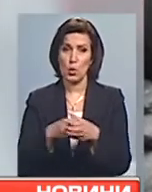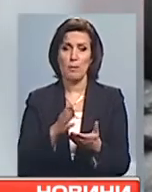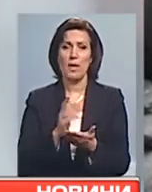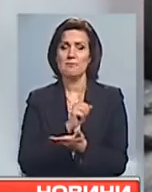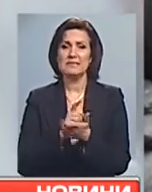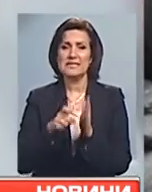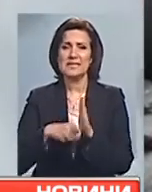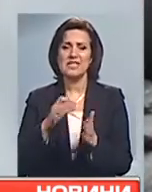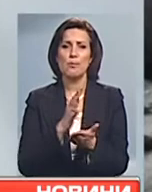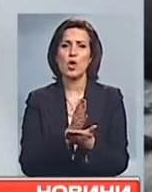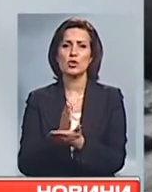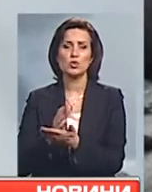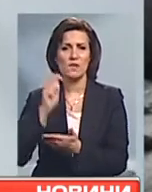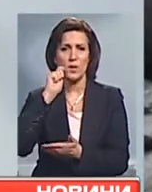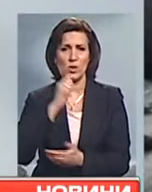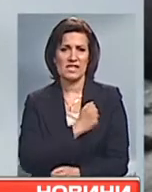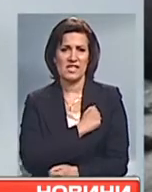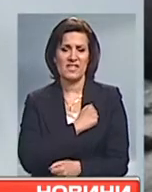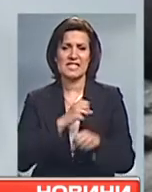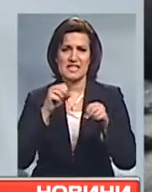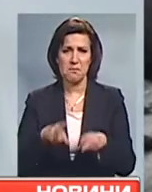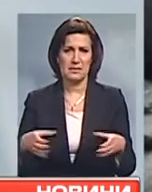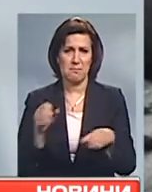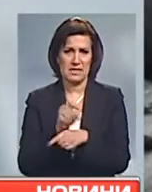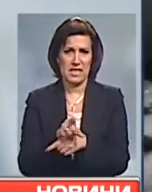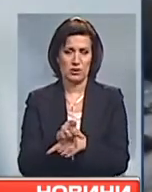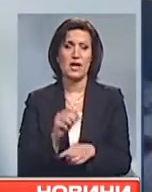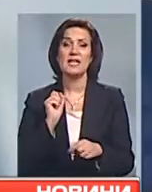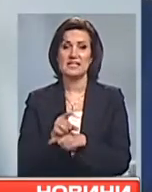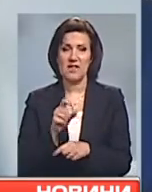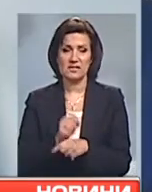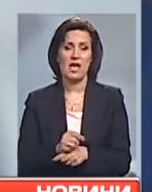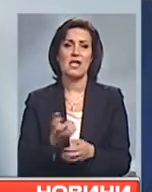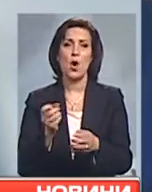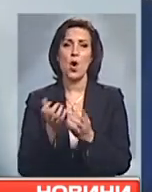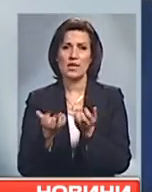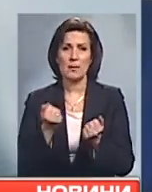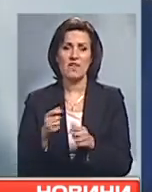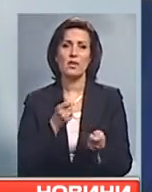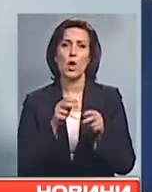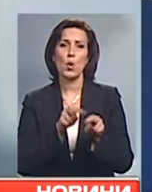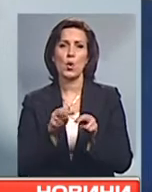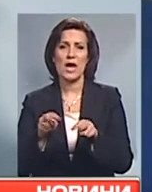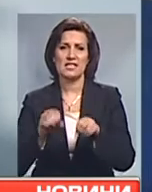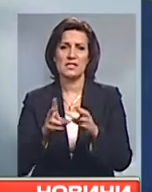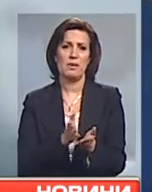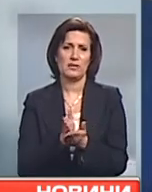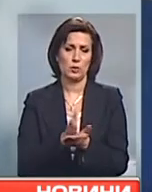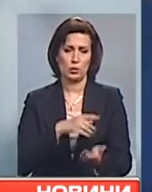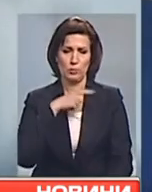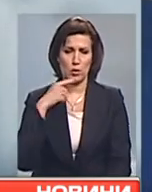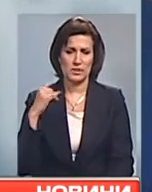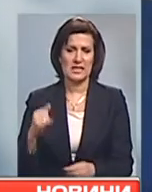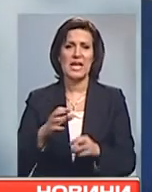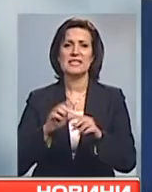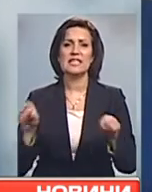мала дізнатися про розташування українських військ спецпризначення. Завдання диверсанти отримували від кураторів зі спецслужб Росії.